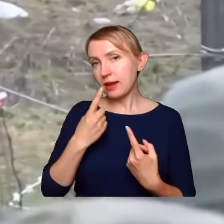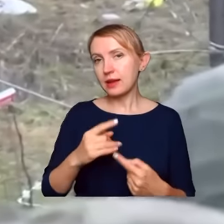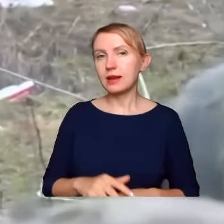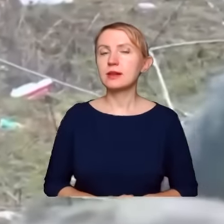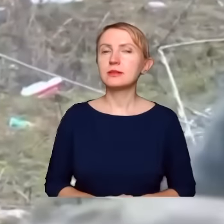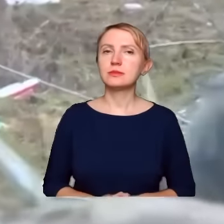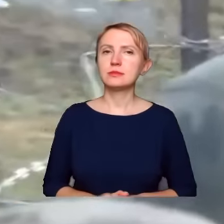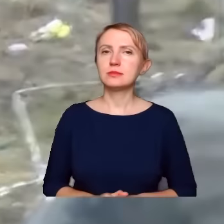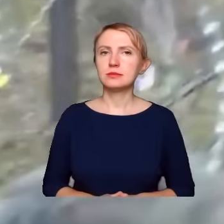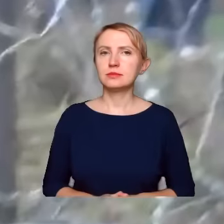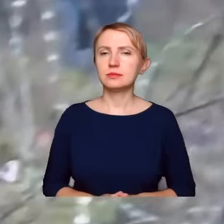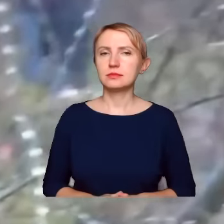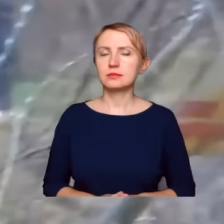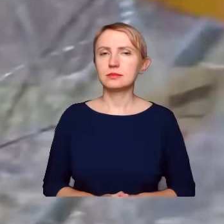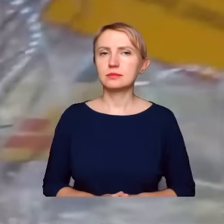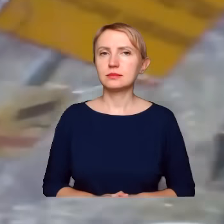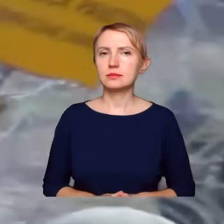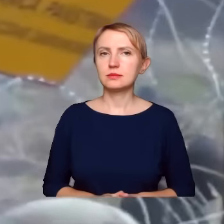I